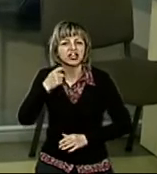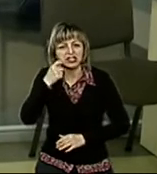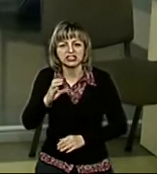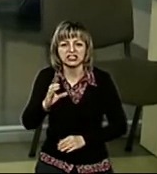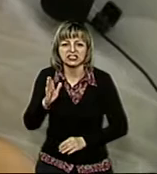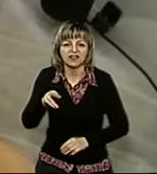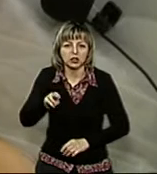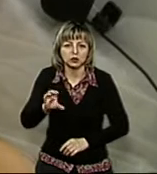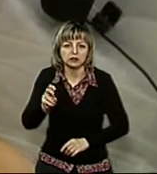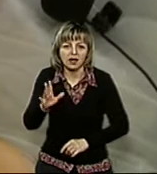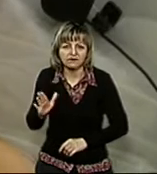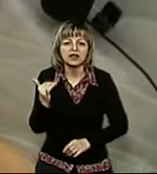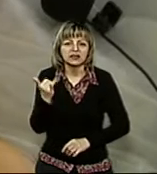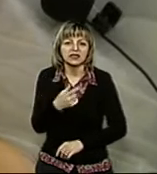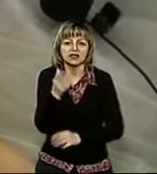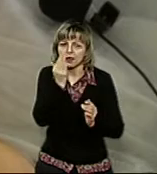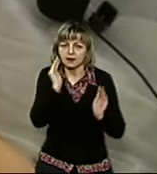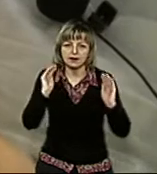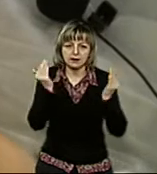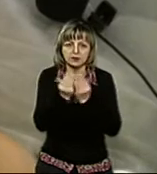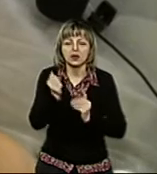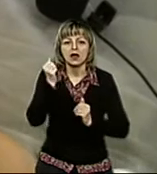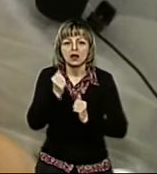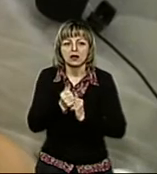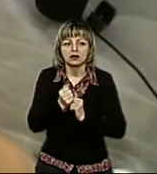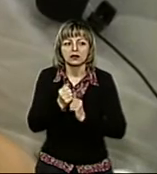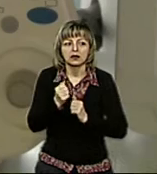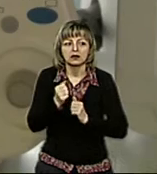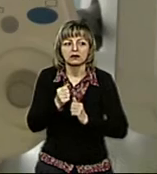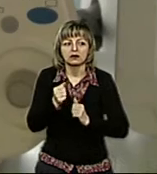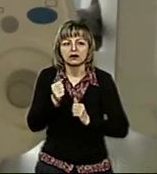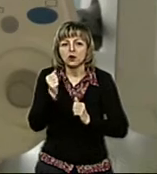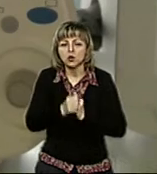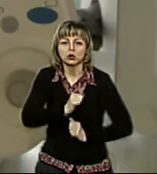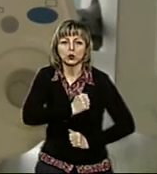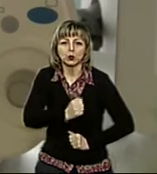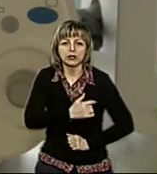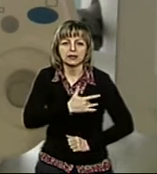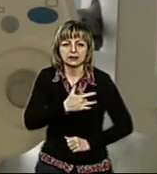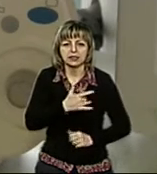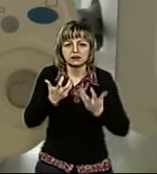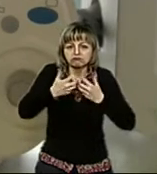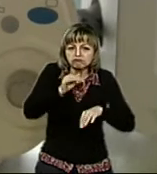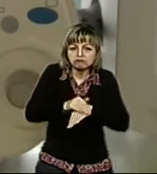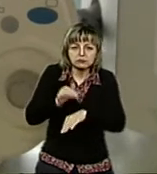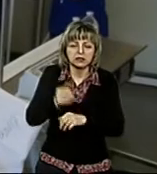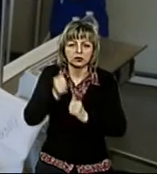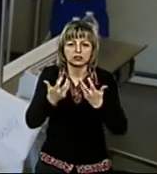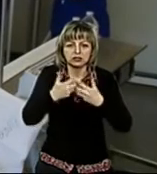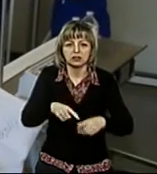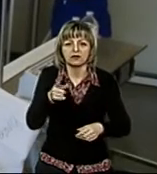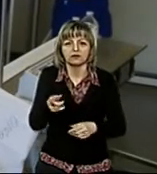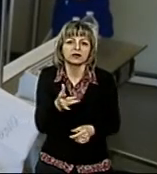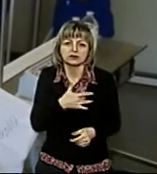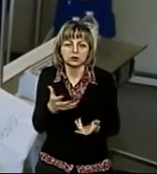59-річний Святослав Німчук нині у реанімації. Кожен удар серця фіксує апаратура. Новий орган чоловік отримав напередодні